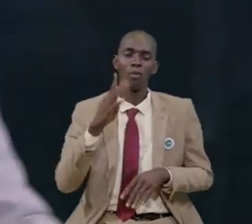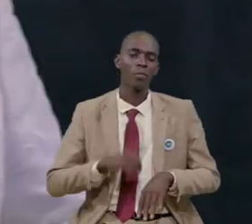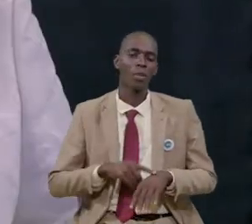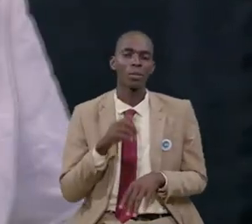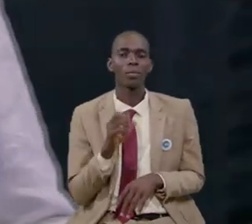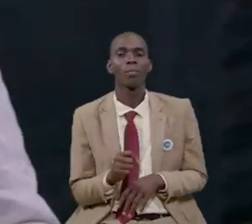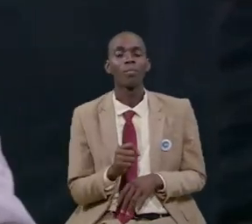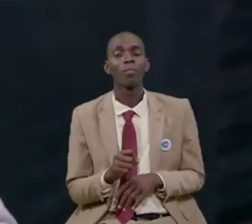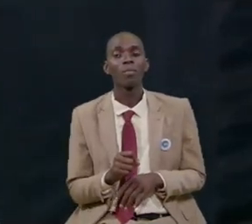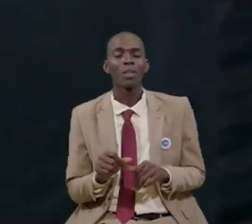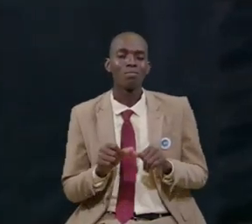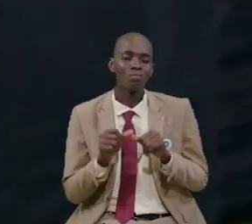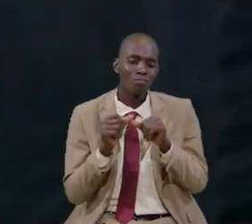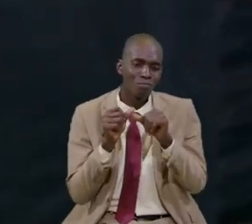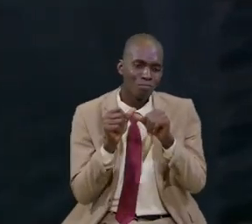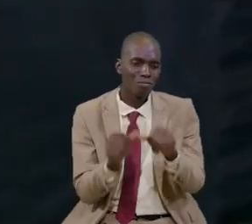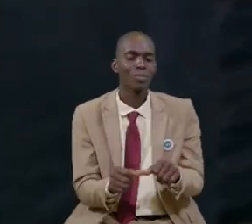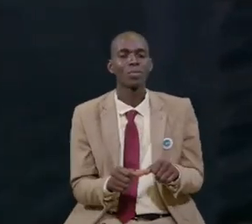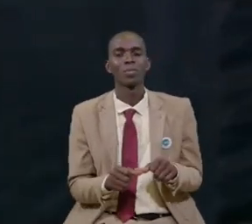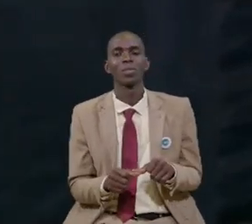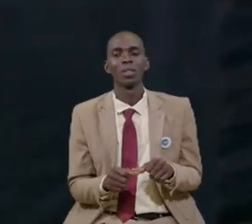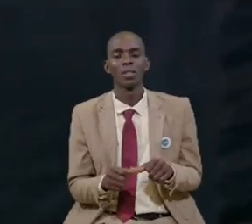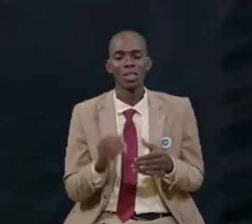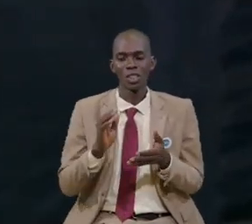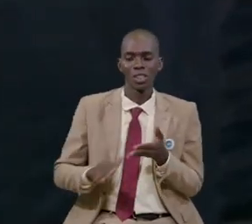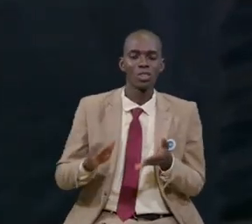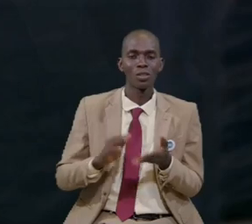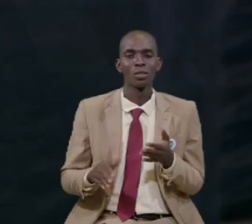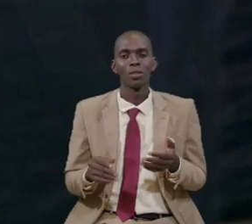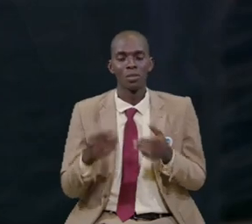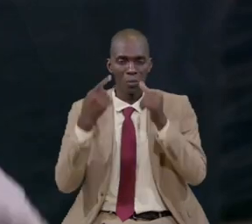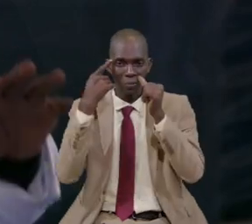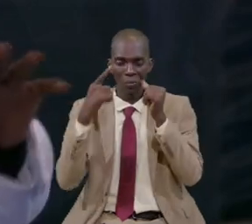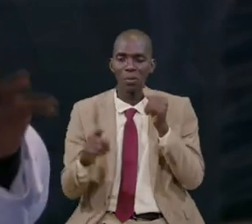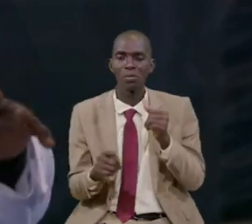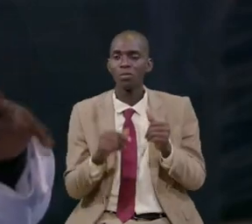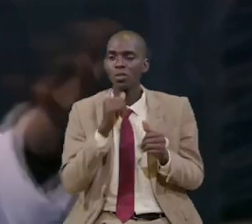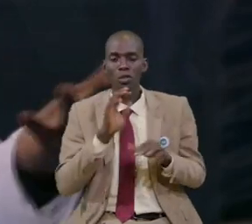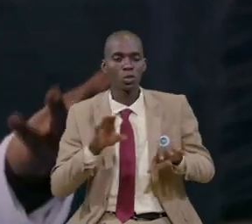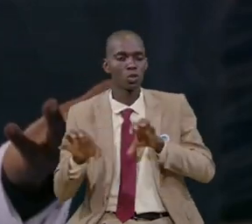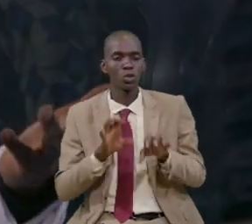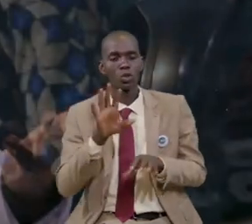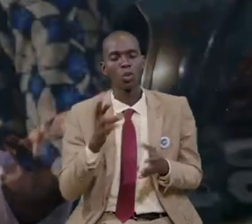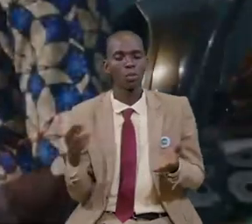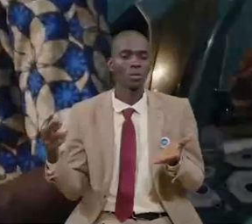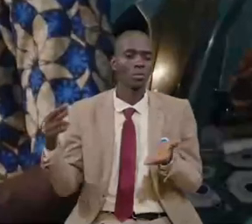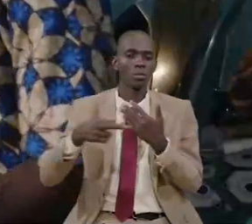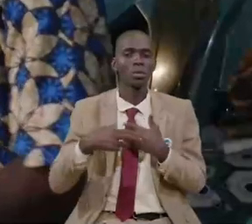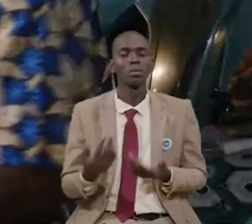la restitution. Si je fais ça maintenant, on va dire que je ne suis pas une bonne personne. Mon ami,